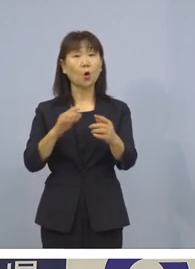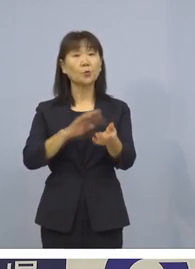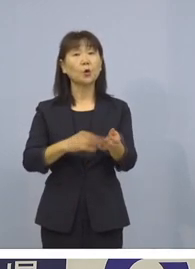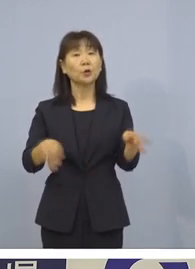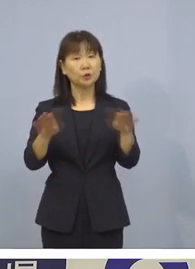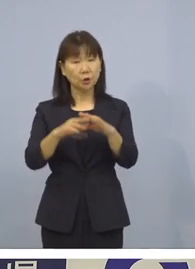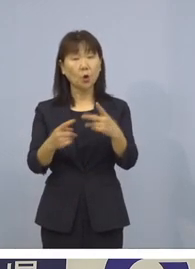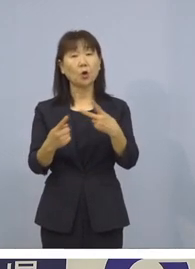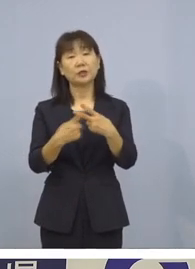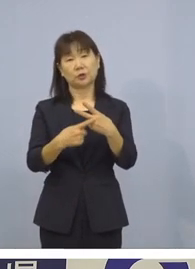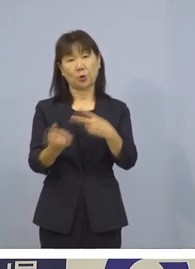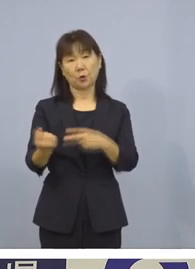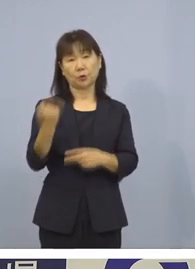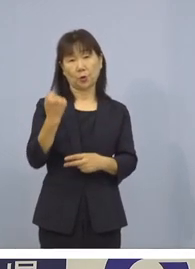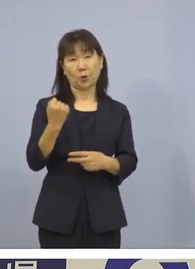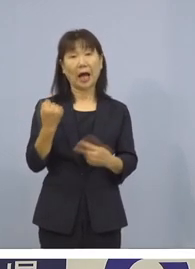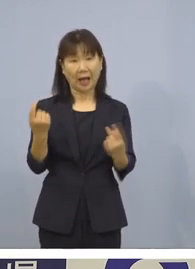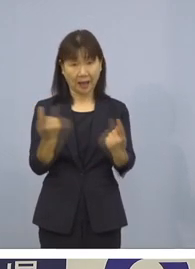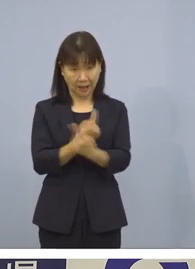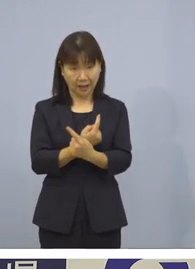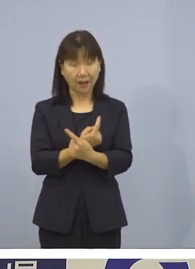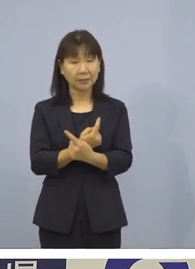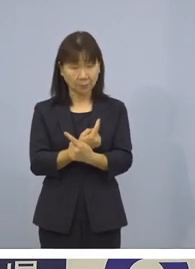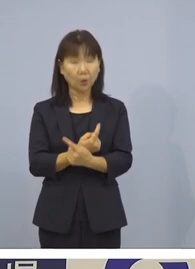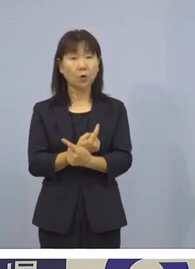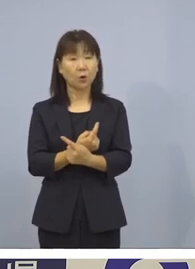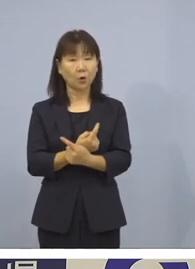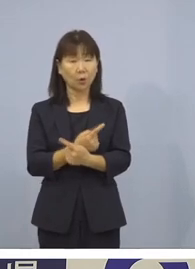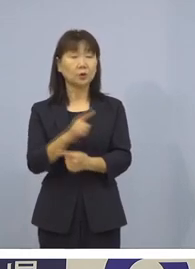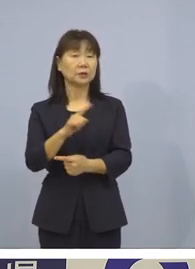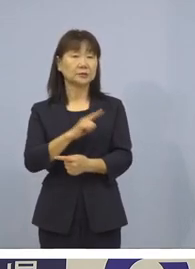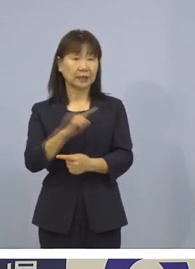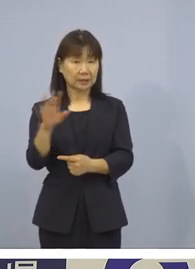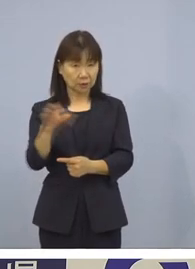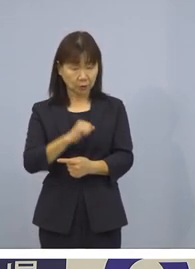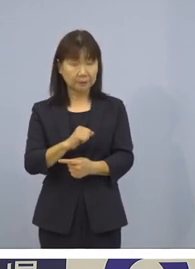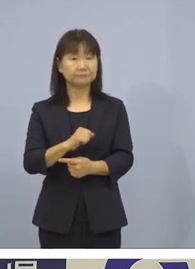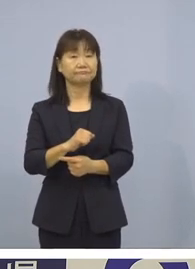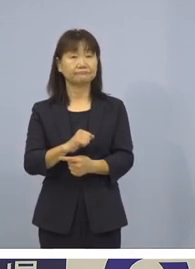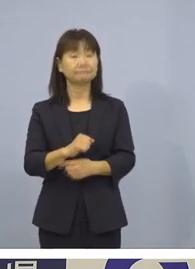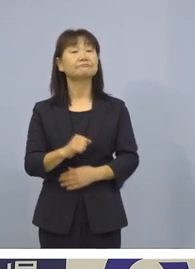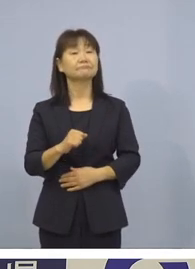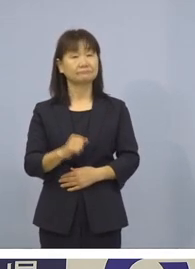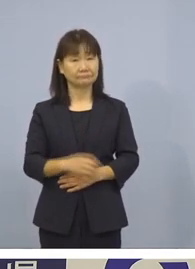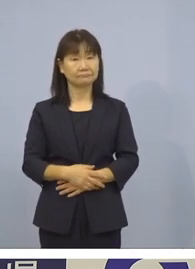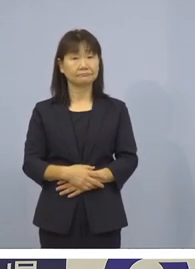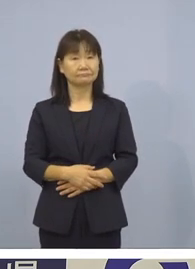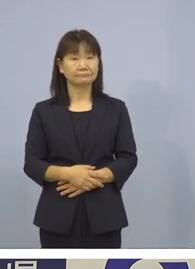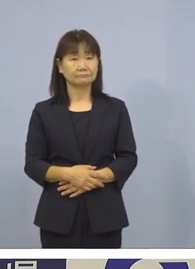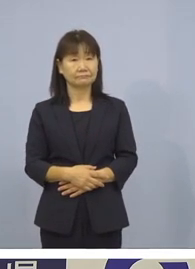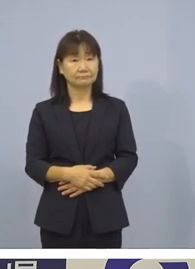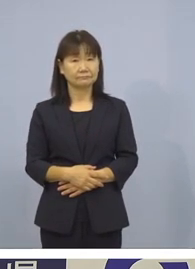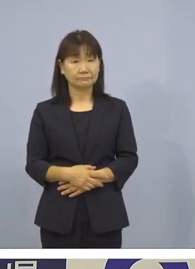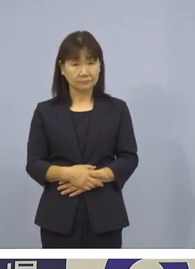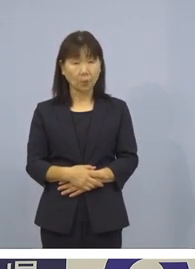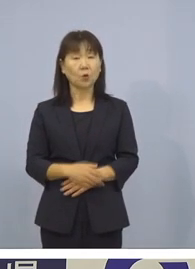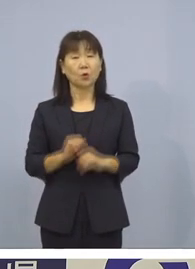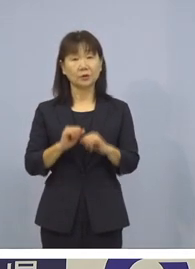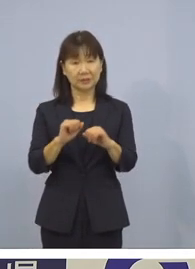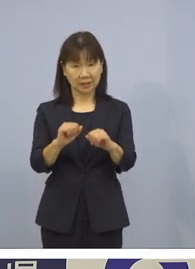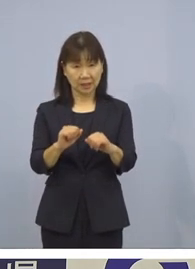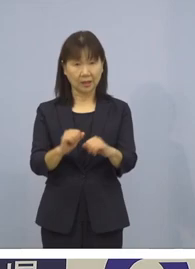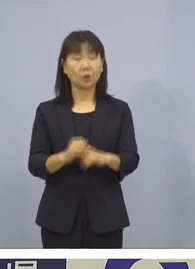強化というものに、の先取り頭出しと、まあ、こういうことに、させていただ